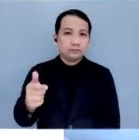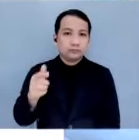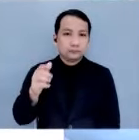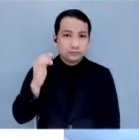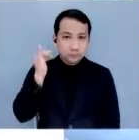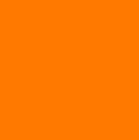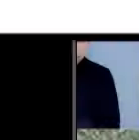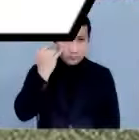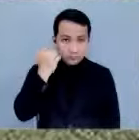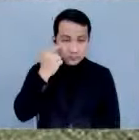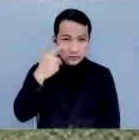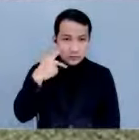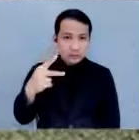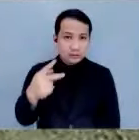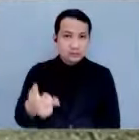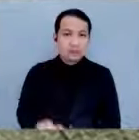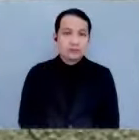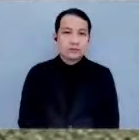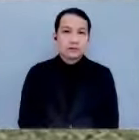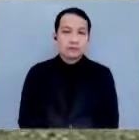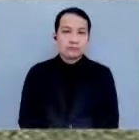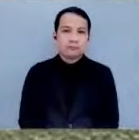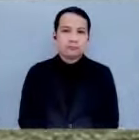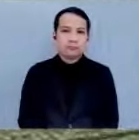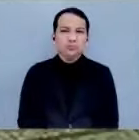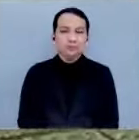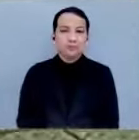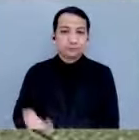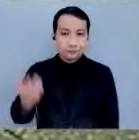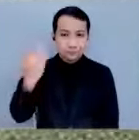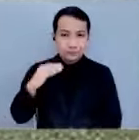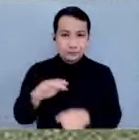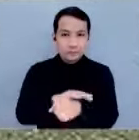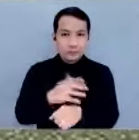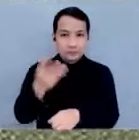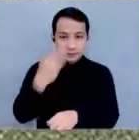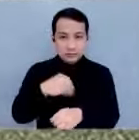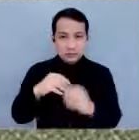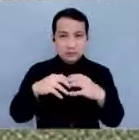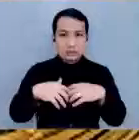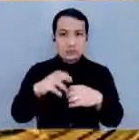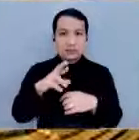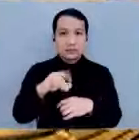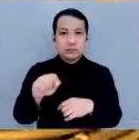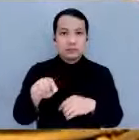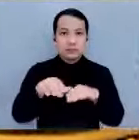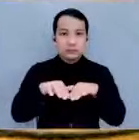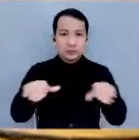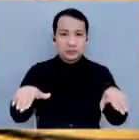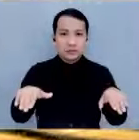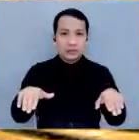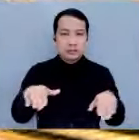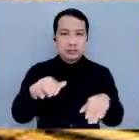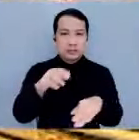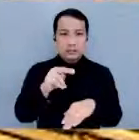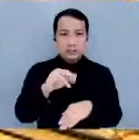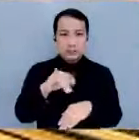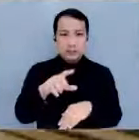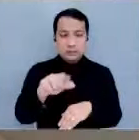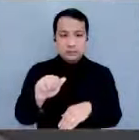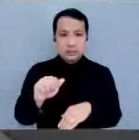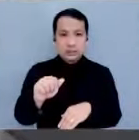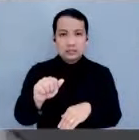Peña. Kung dati ay puno ng mga upo ang gawa sa ratan, ang bahaging ito ng Ninoy Aquino International Airport Terminal